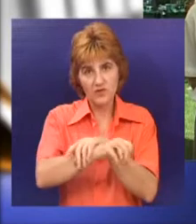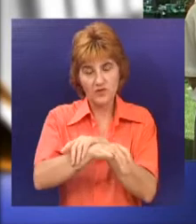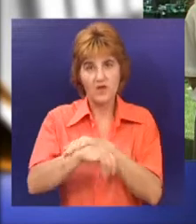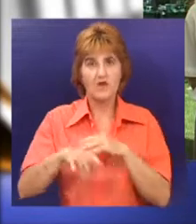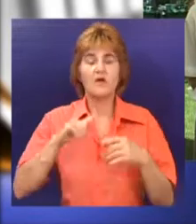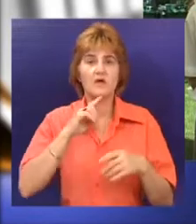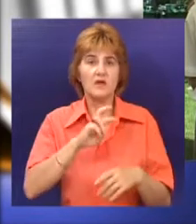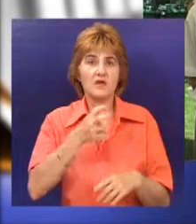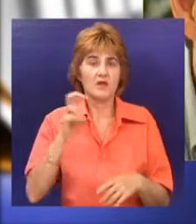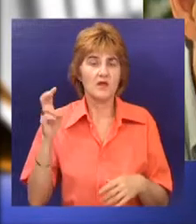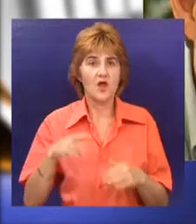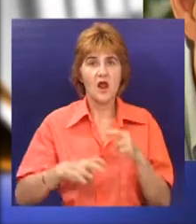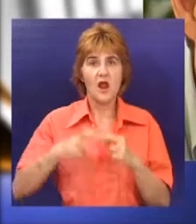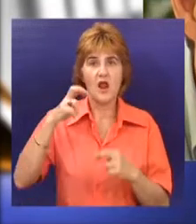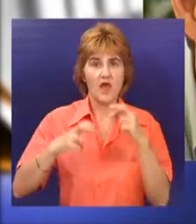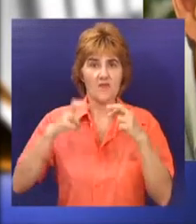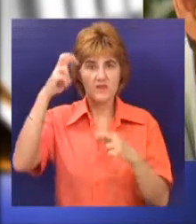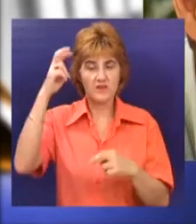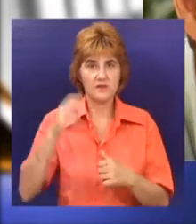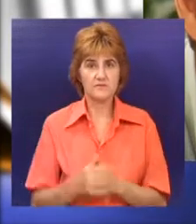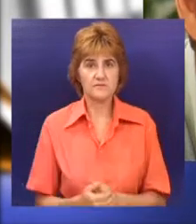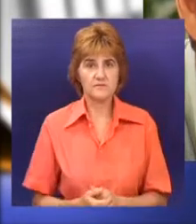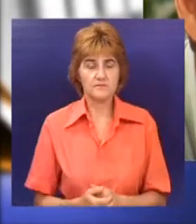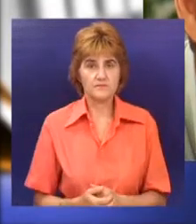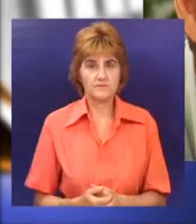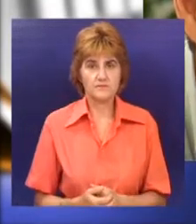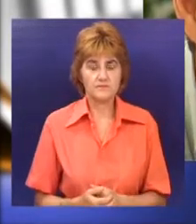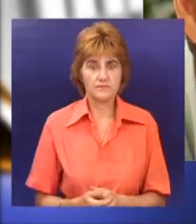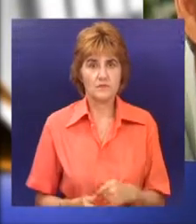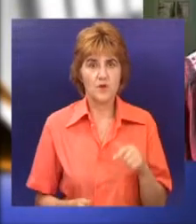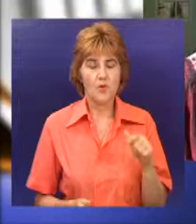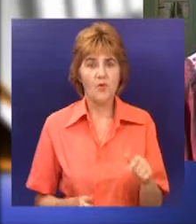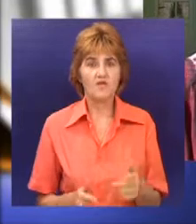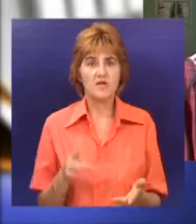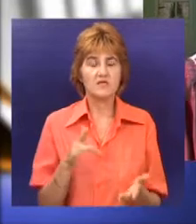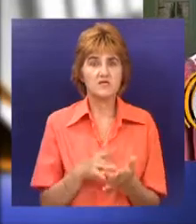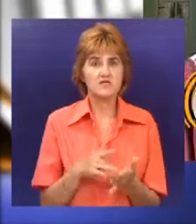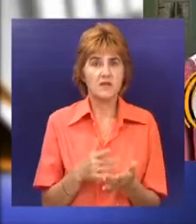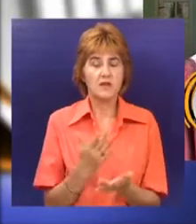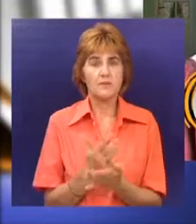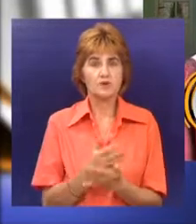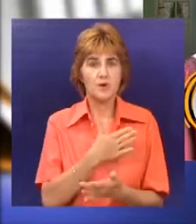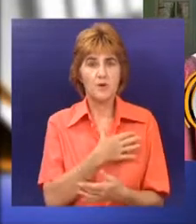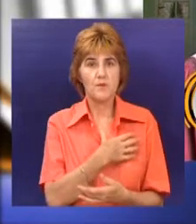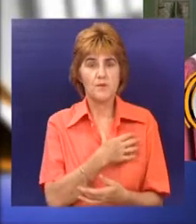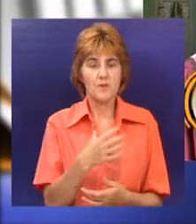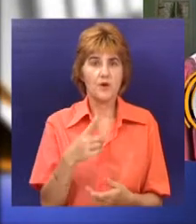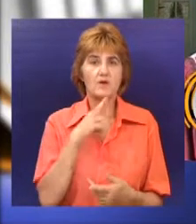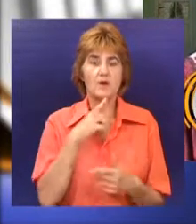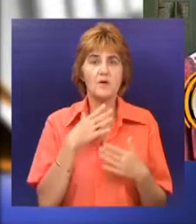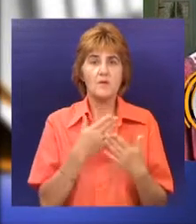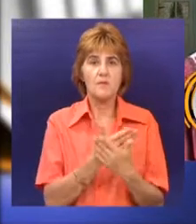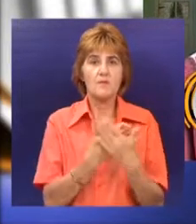sanitarnih otpadnih voda, kao i ekološki lift prvi takve vrste u Srbiji. Da ovaj ekološki centar dogradimo